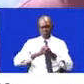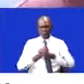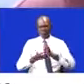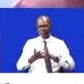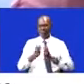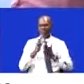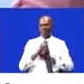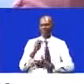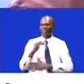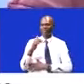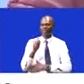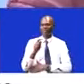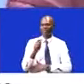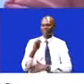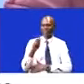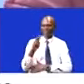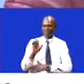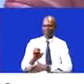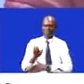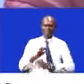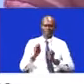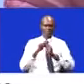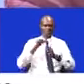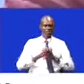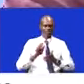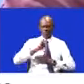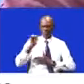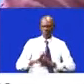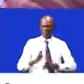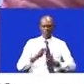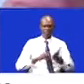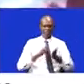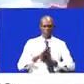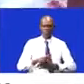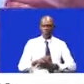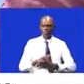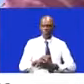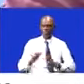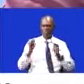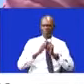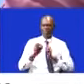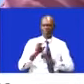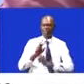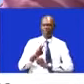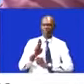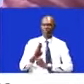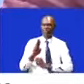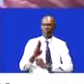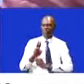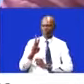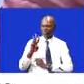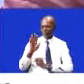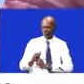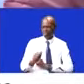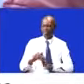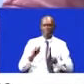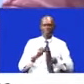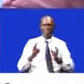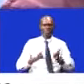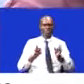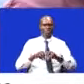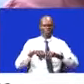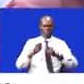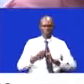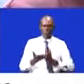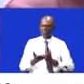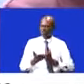Yo tike richo kabisa to kata nyatike kende within town ka kadang' e wuoth kichomo rubalo pesoda ka barabara no yuayo mokunyo moko